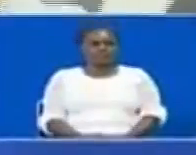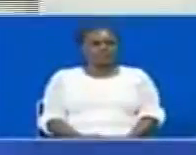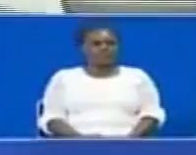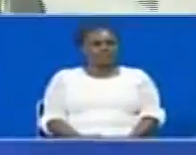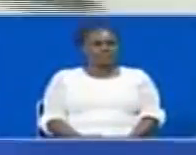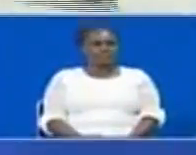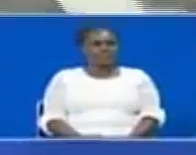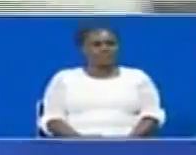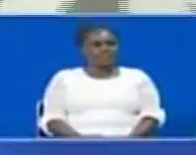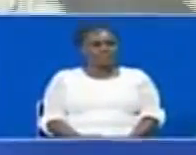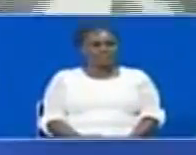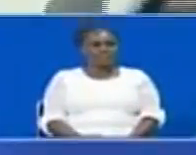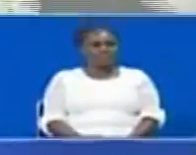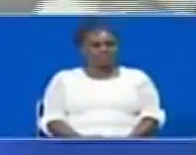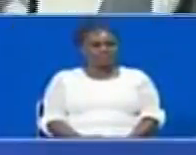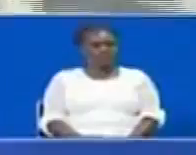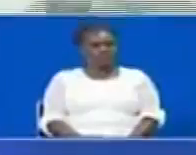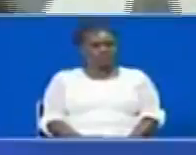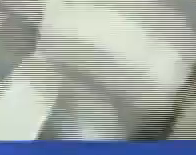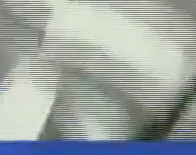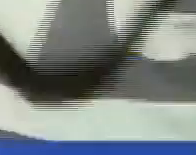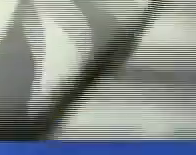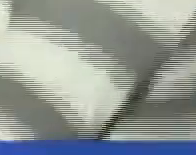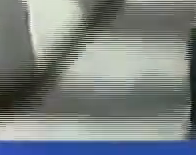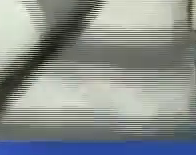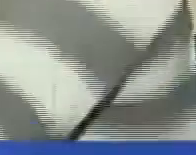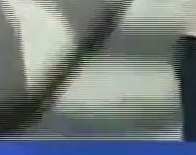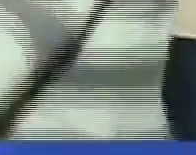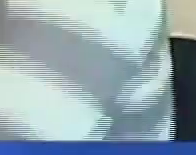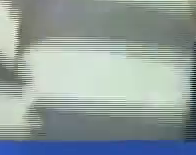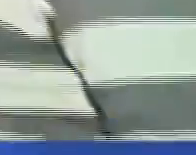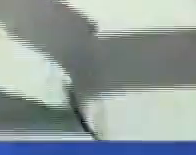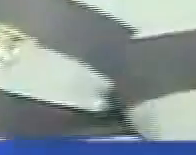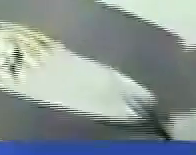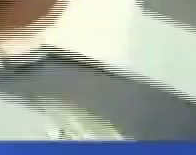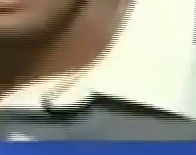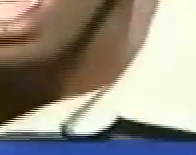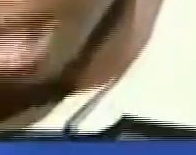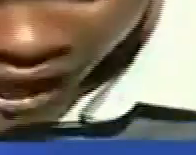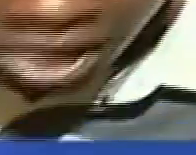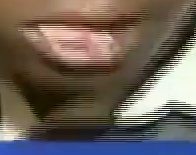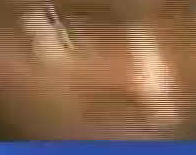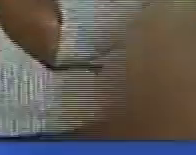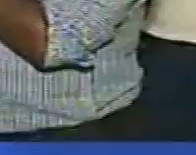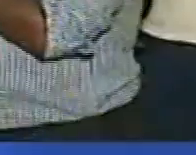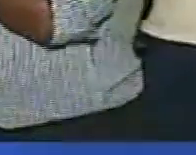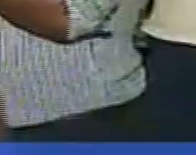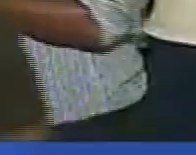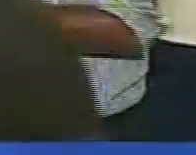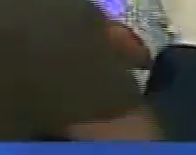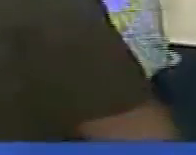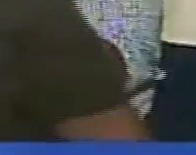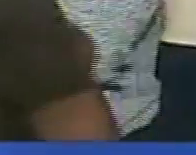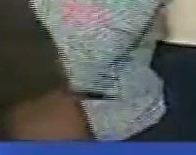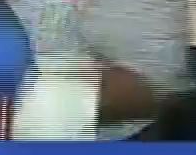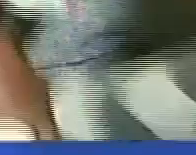Tutapiga miji, serikali, tutapiga miji, serikali,